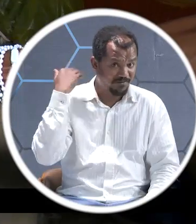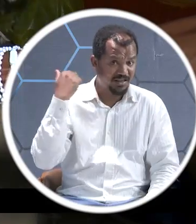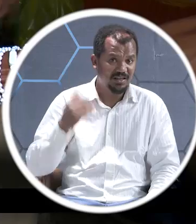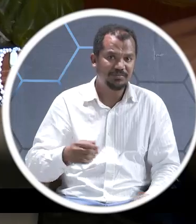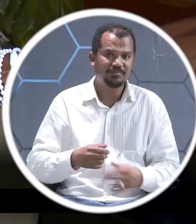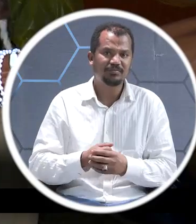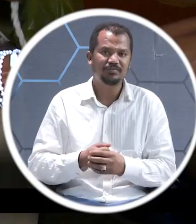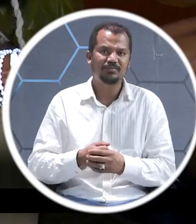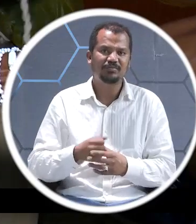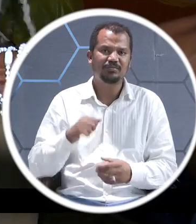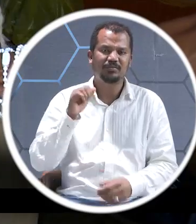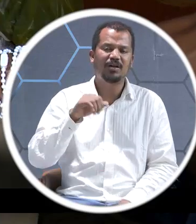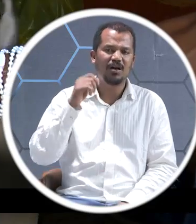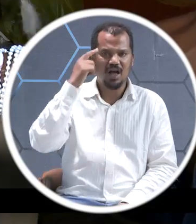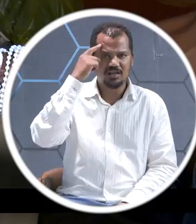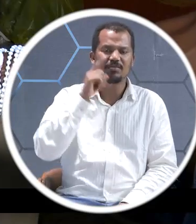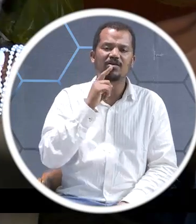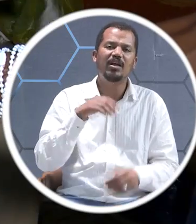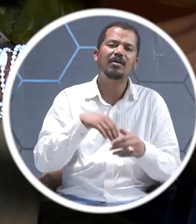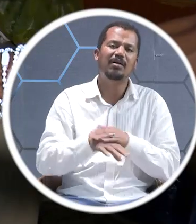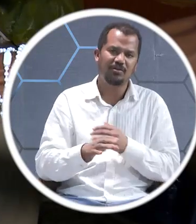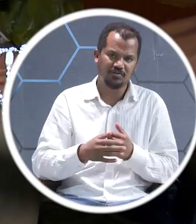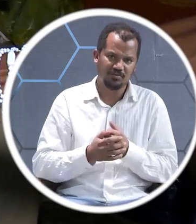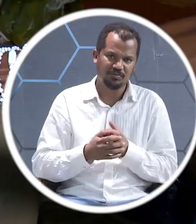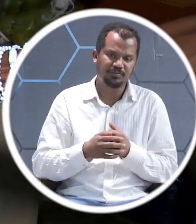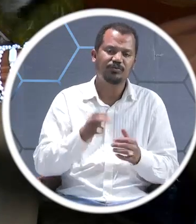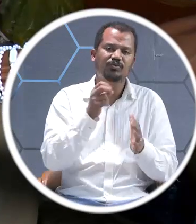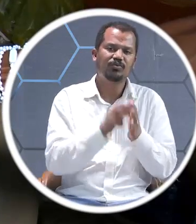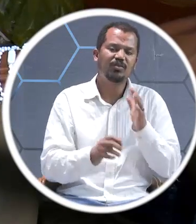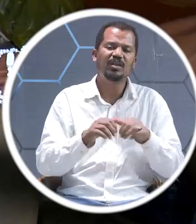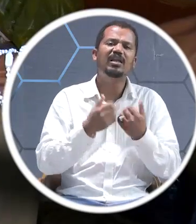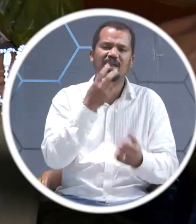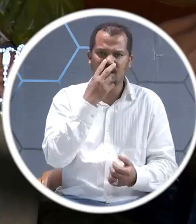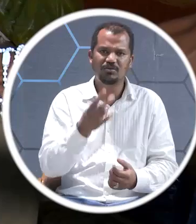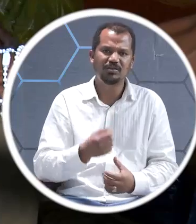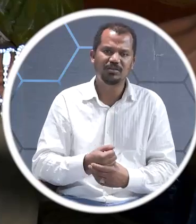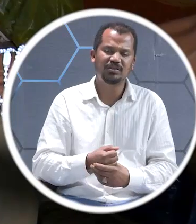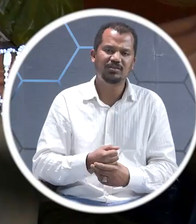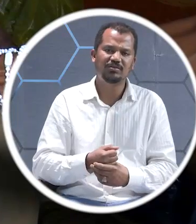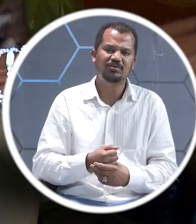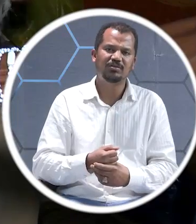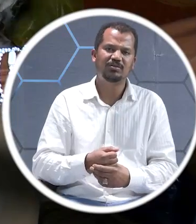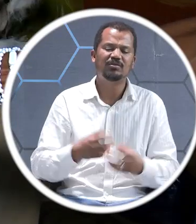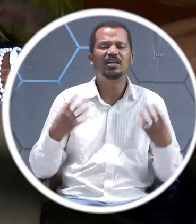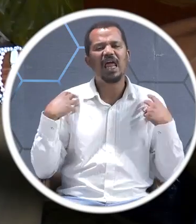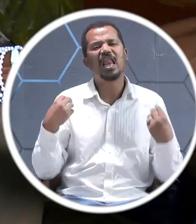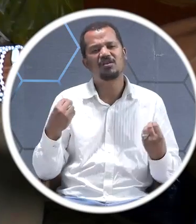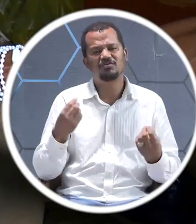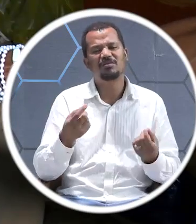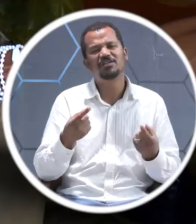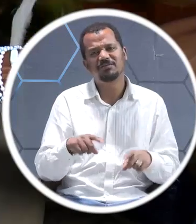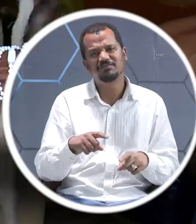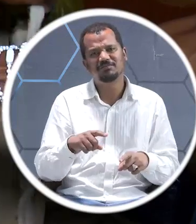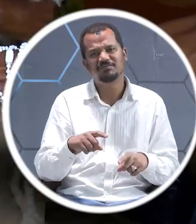berbuat. Asbab nama kita nengga. Utai tu nandai tak ayut. Utai tu dihanan ya,